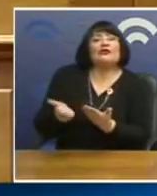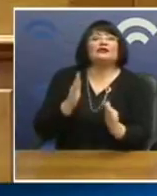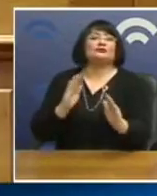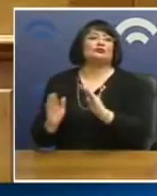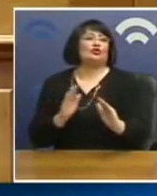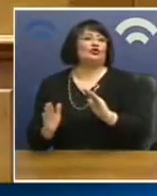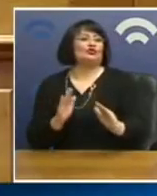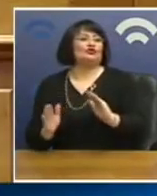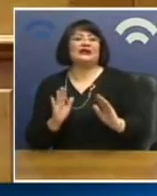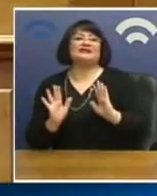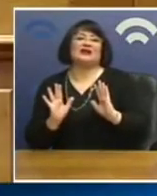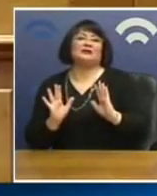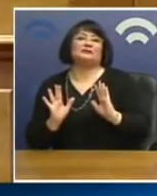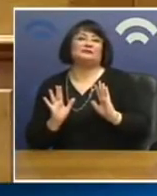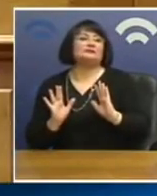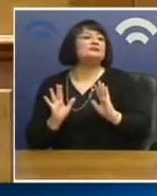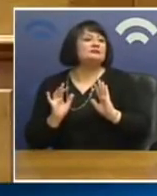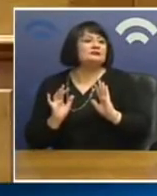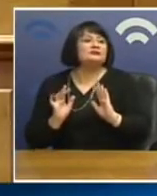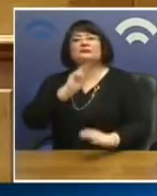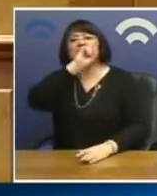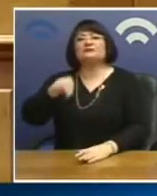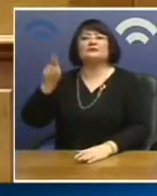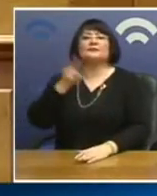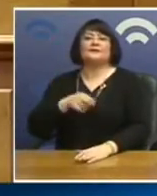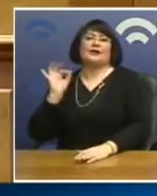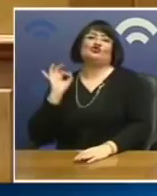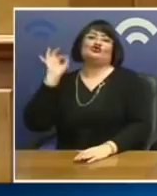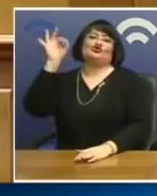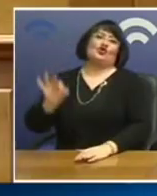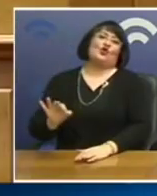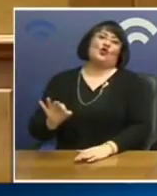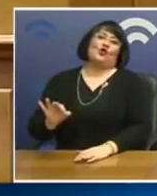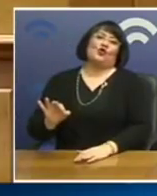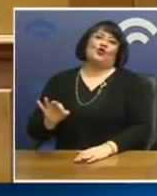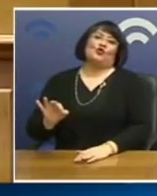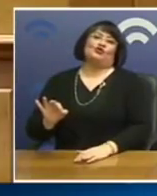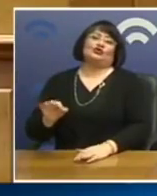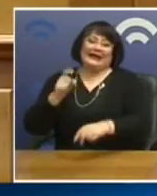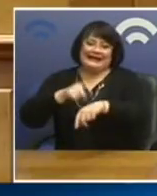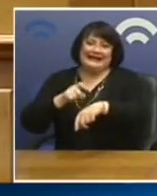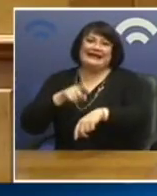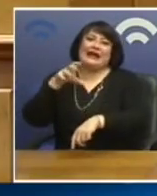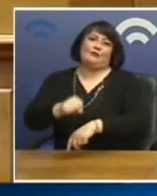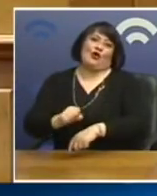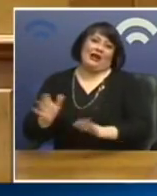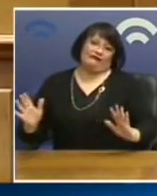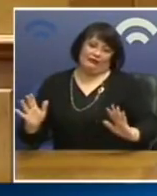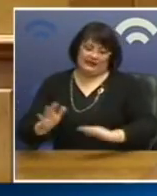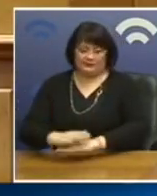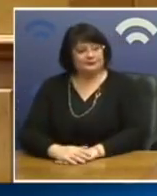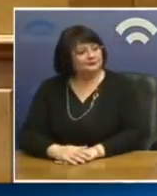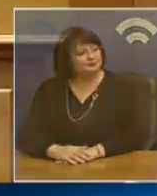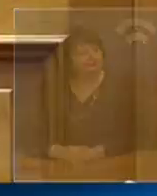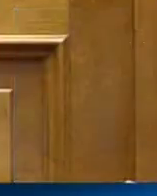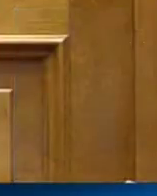μεγαλύτερη παραβατικότητα και θα ματαιωθεί ο βασικός σκοπός της γενικής πρόληψης του βαρέου οικονομικού εγκλήματος. Αυτά